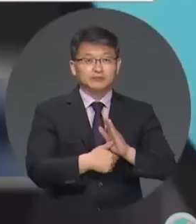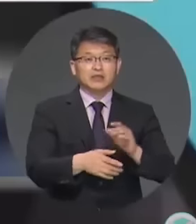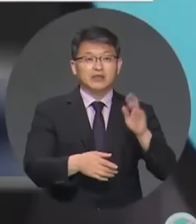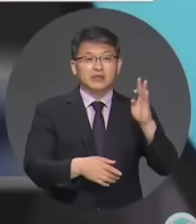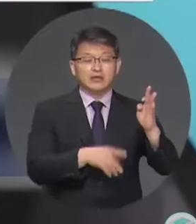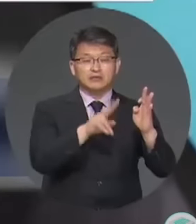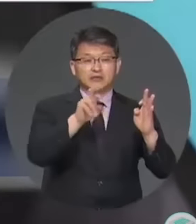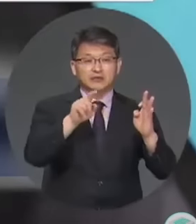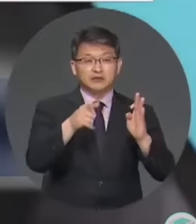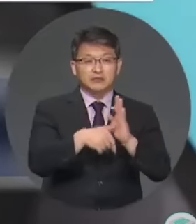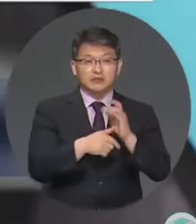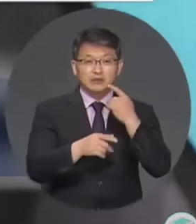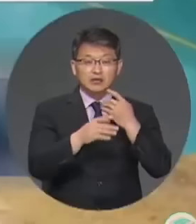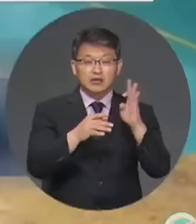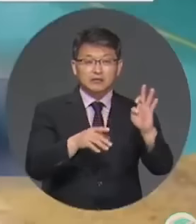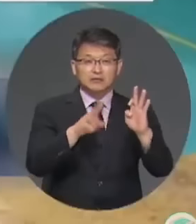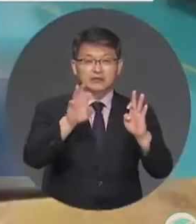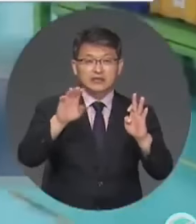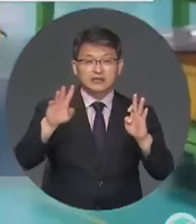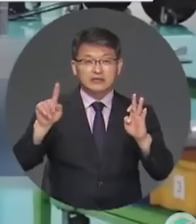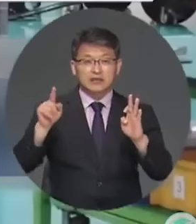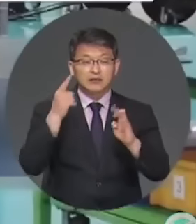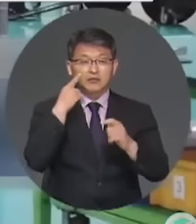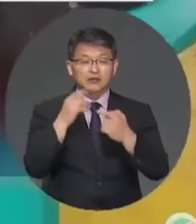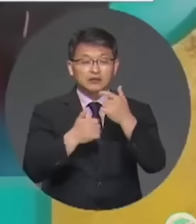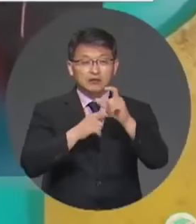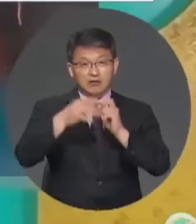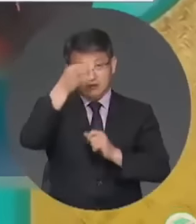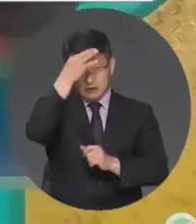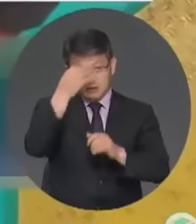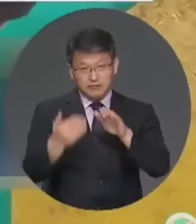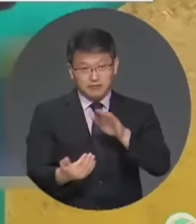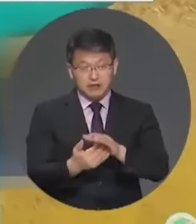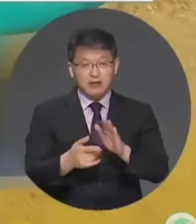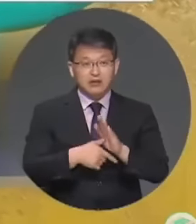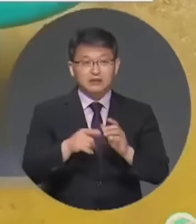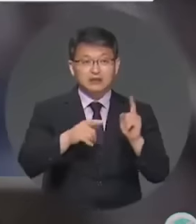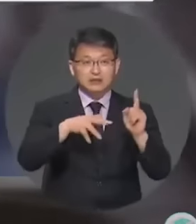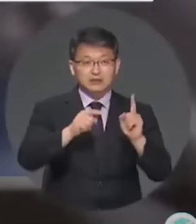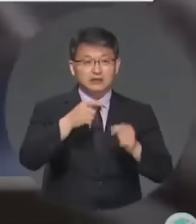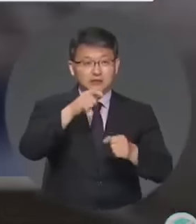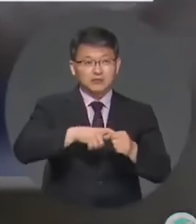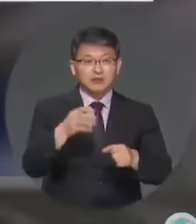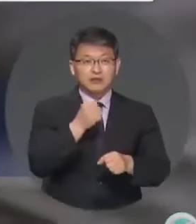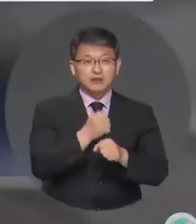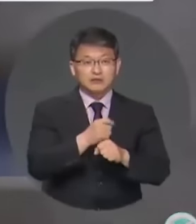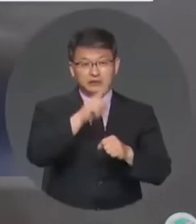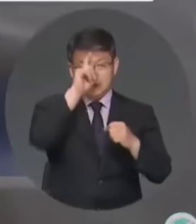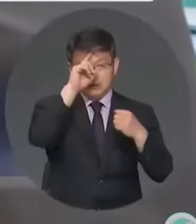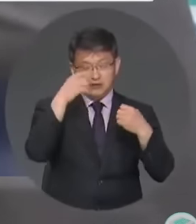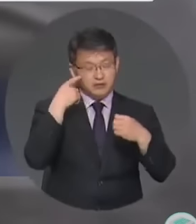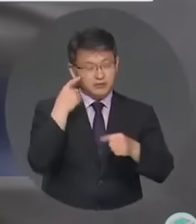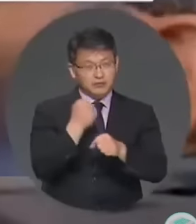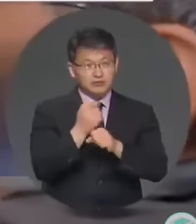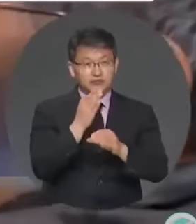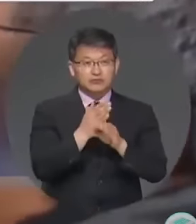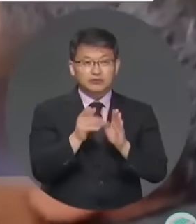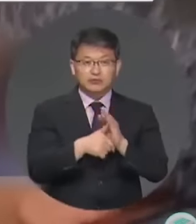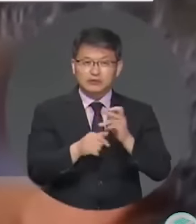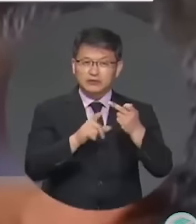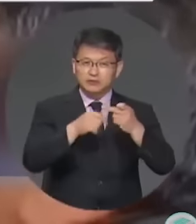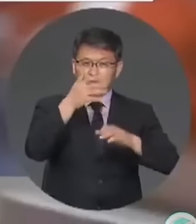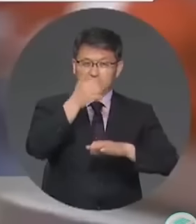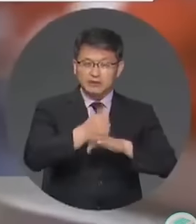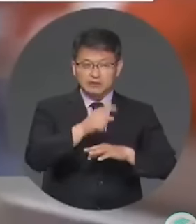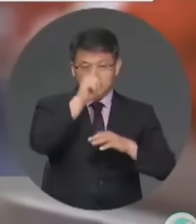들어간 F414 엔진보다 더 성능이 우수한 엔진을 만드는 게 1차 목표입니다. 그래서 정부에서 만들겠다 했고요. 개념 연구 중에 있고 연말쯤에면 아마